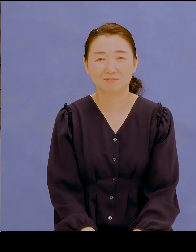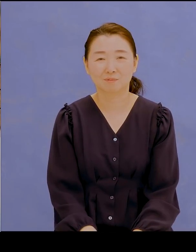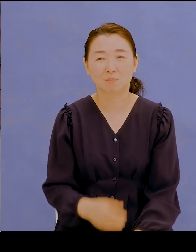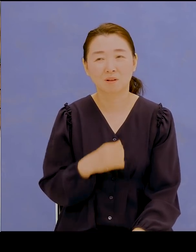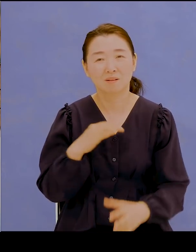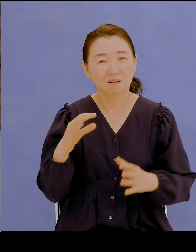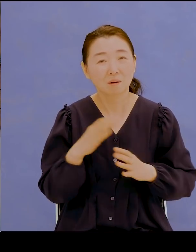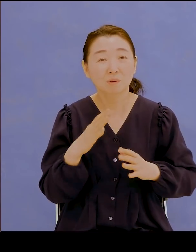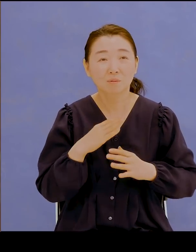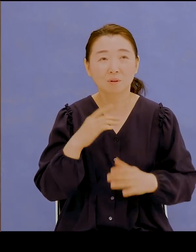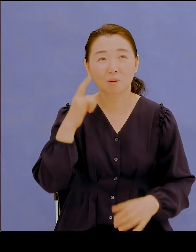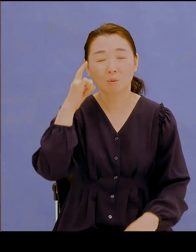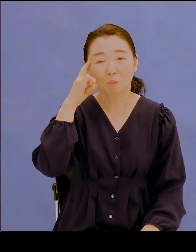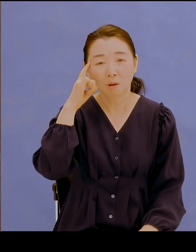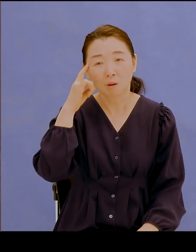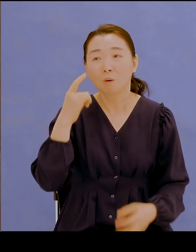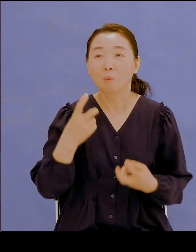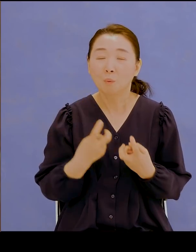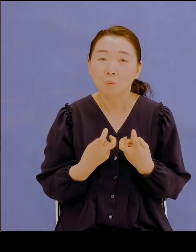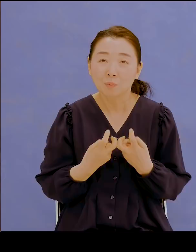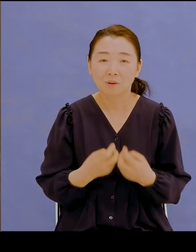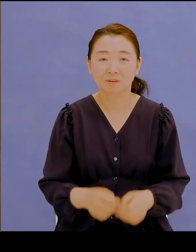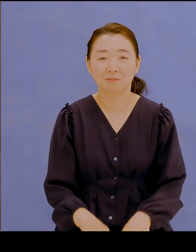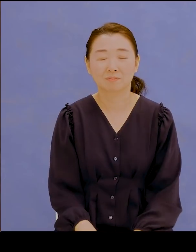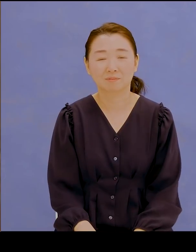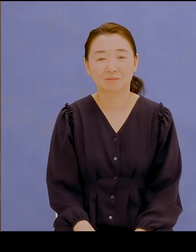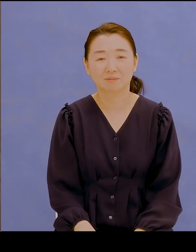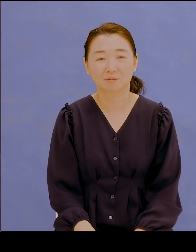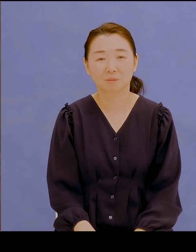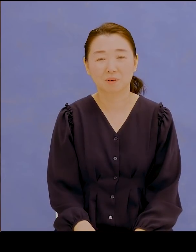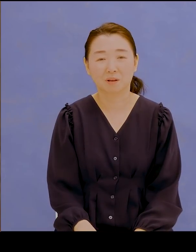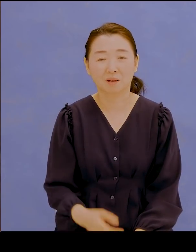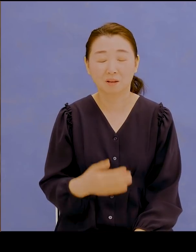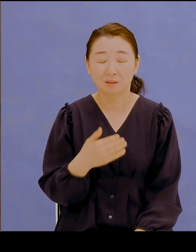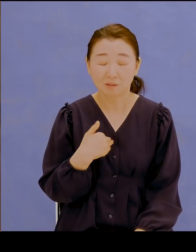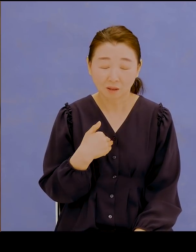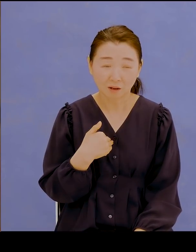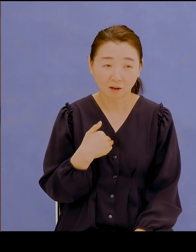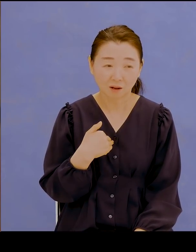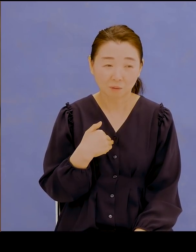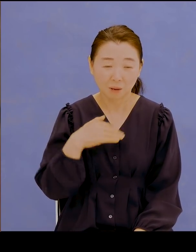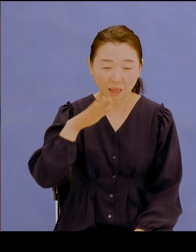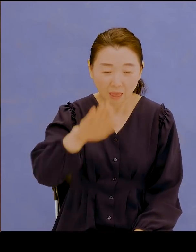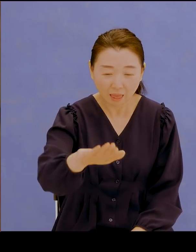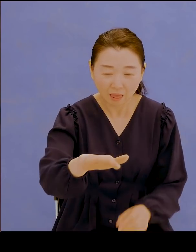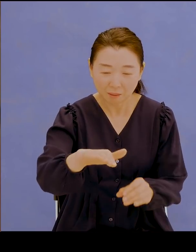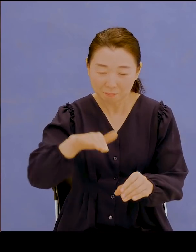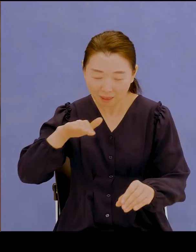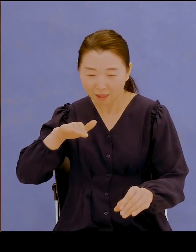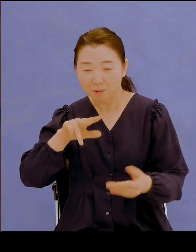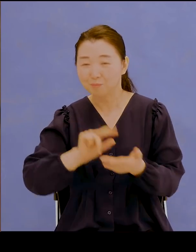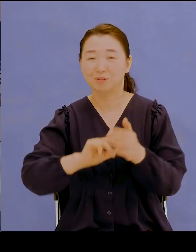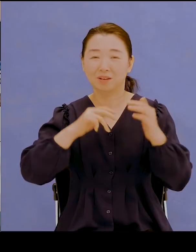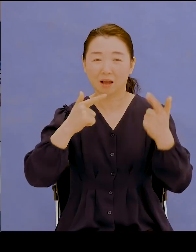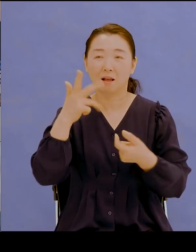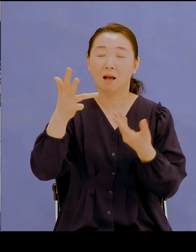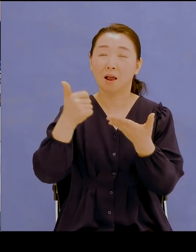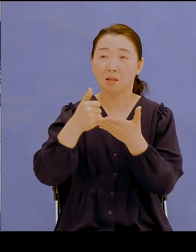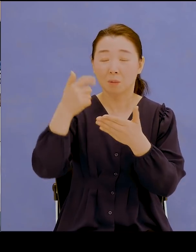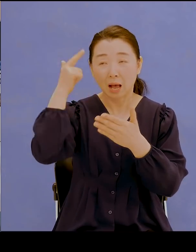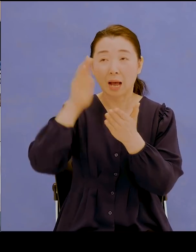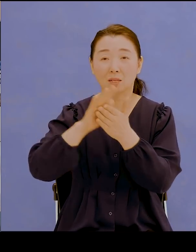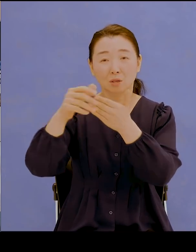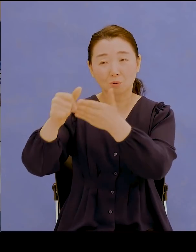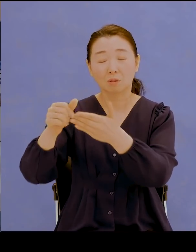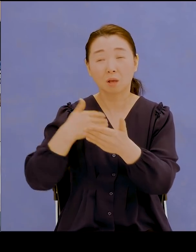깜짝 놀란 거예요. 너무 어떡해. 그래서 제가 와 이거 내가 뭐 발 빼고 넣고의 문제가 아니구나. 하나님이 인도하시는 건데 내가 뭔데